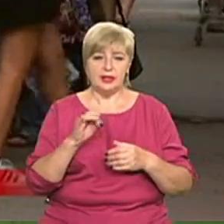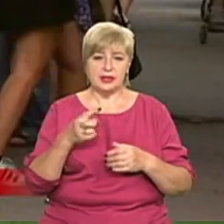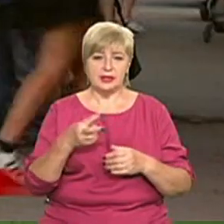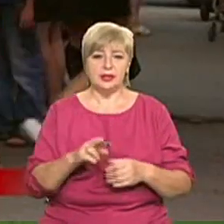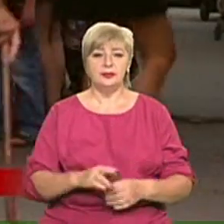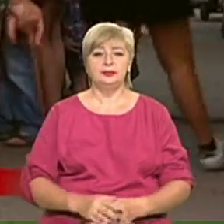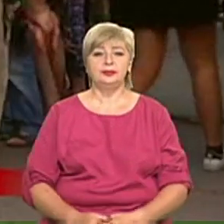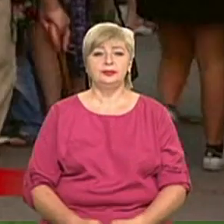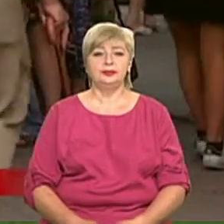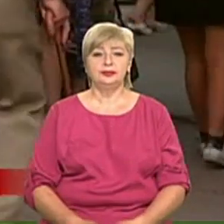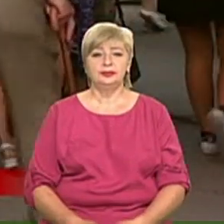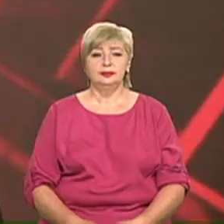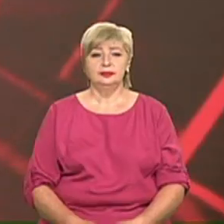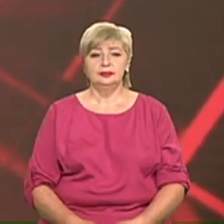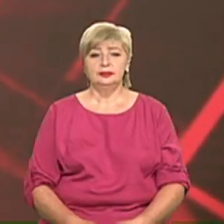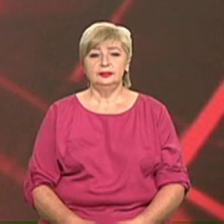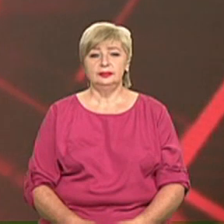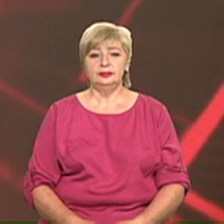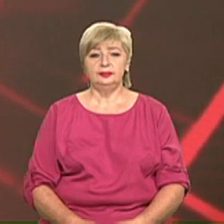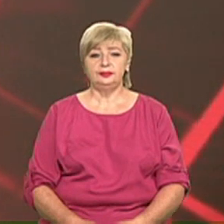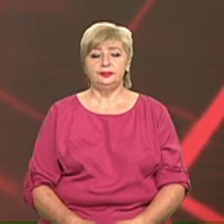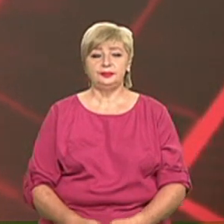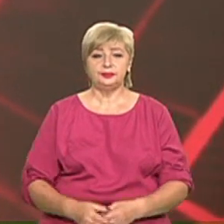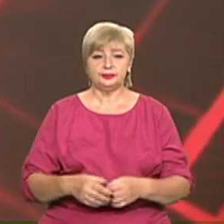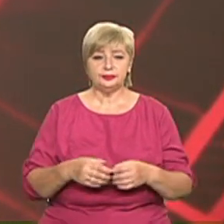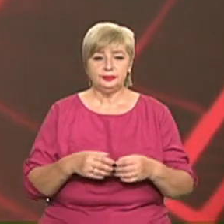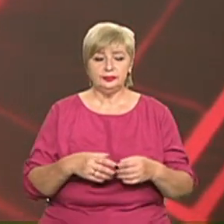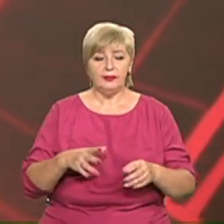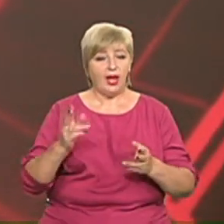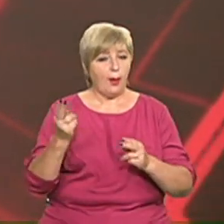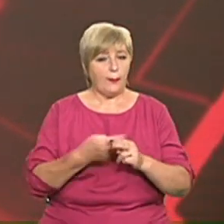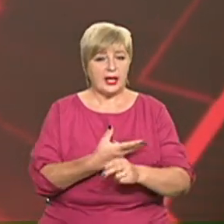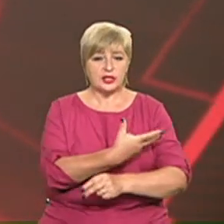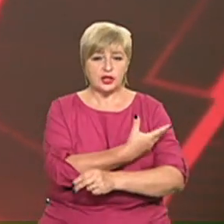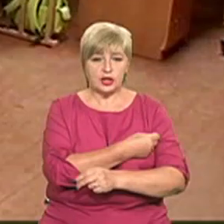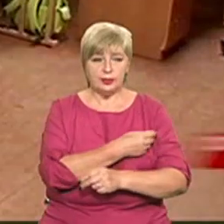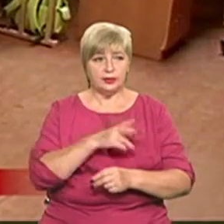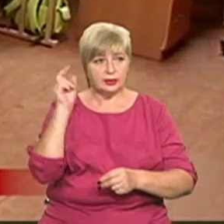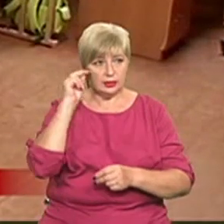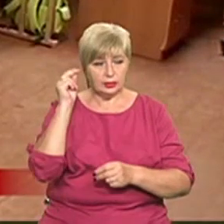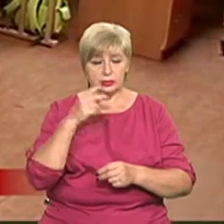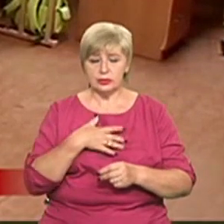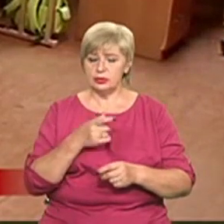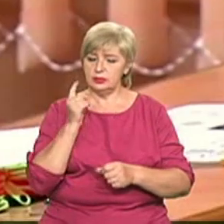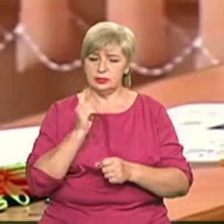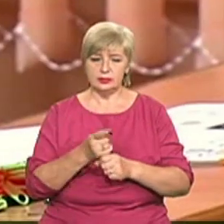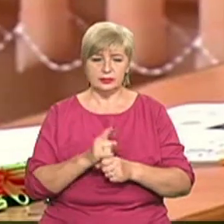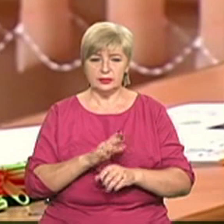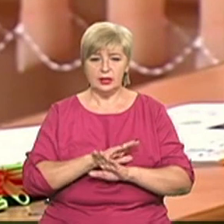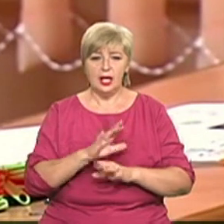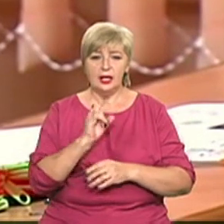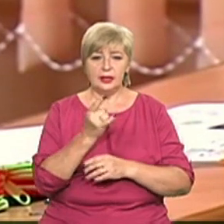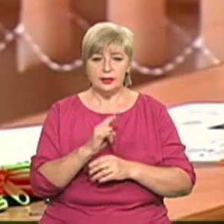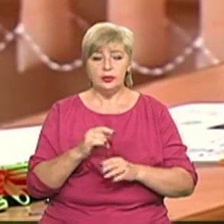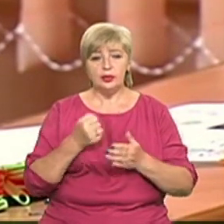Лоподняченко та Віталій Правдюк. Деталі. Без щеплень на заняття ЗАСІ у Дніпрі дитину не пустять до школи чи